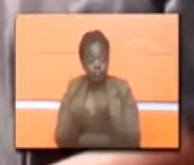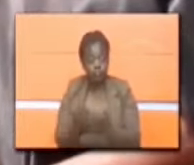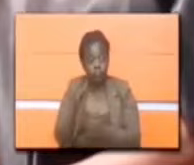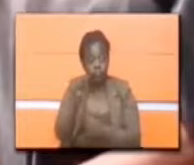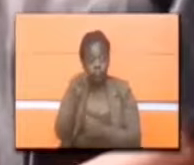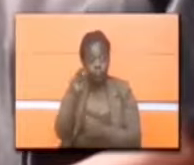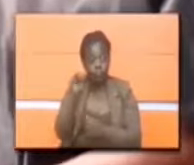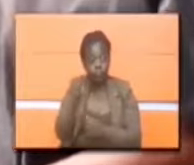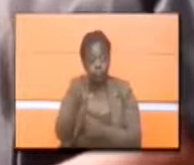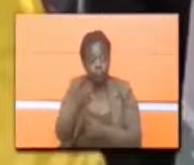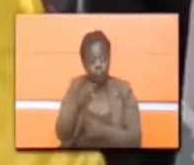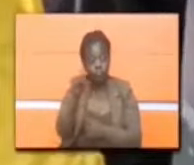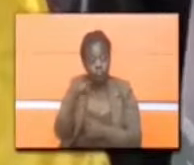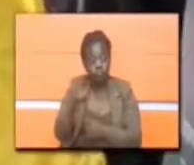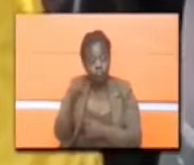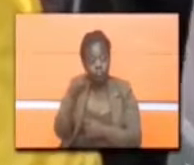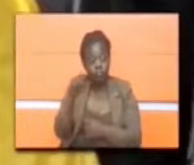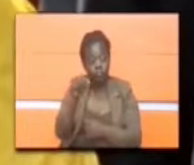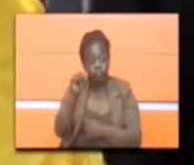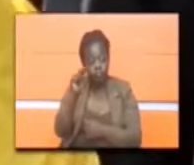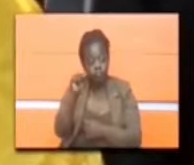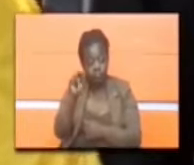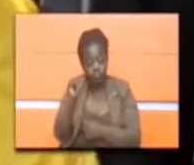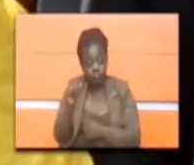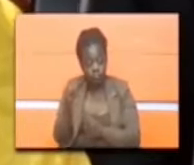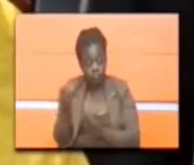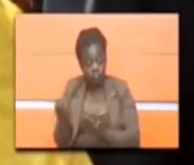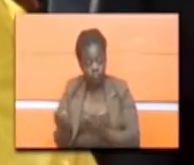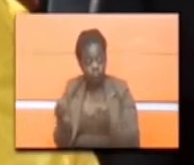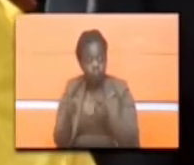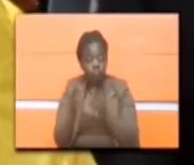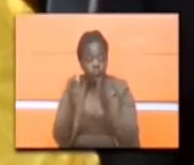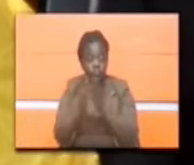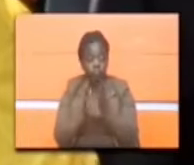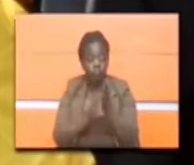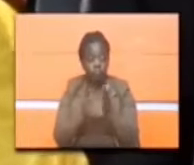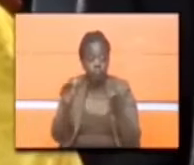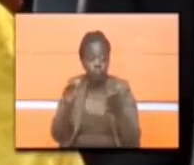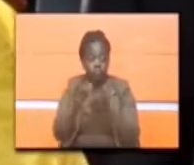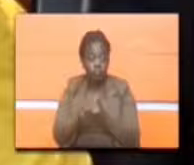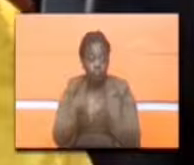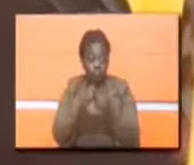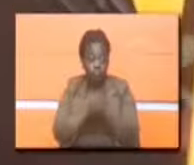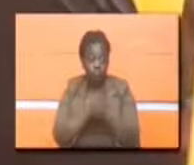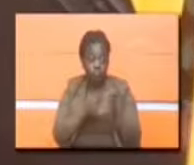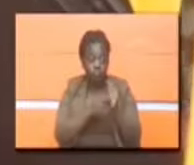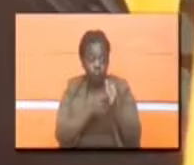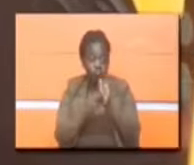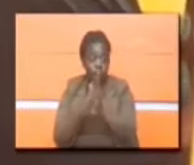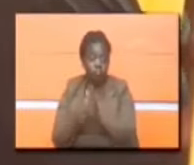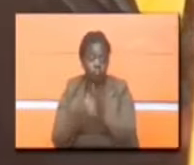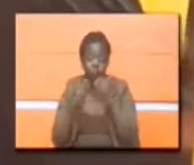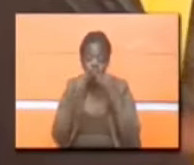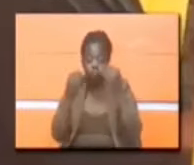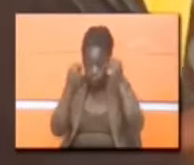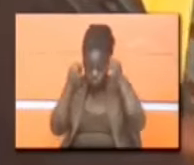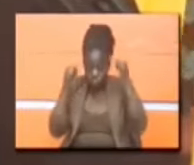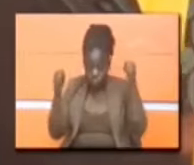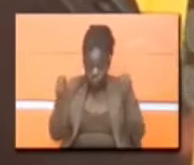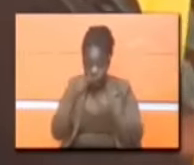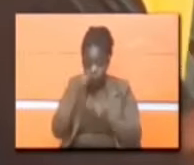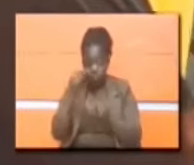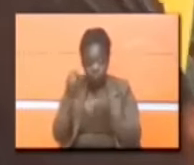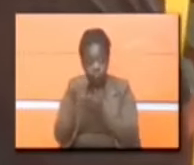Tamale, Owesana ne Florence Namayanja w'Ekyengera batendereza babo olw'omukwano gw'abalaze ne beebaza ne President